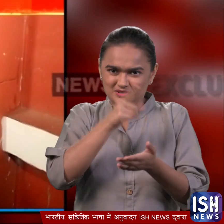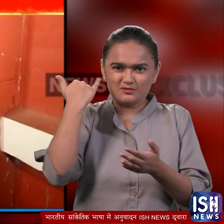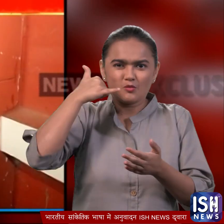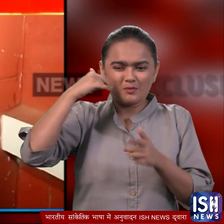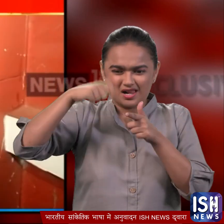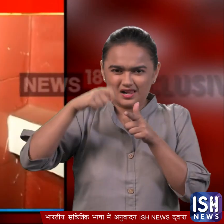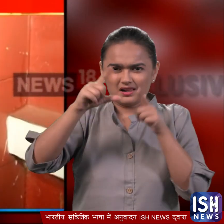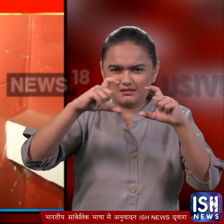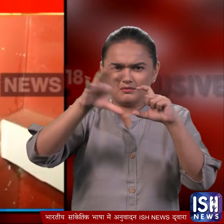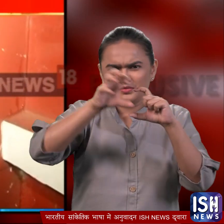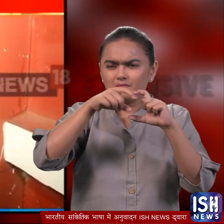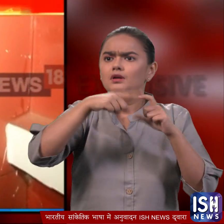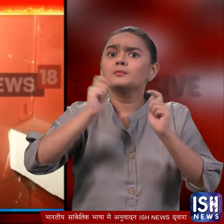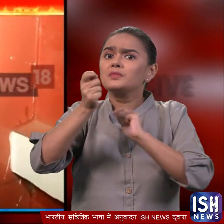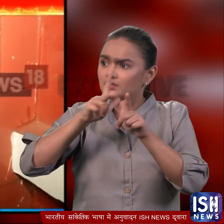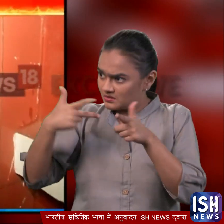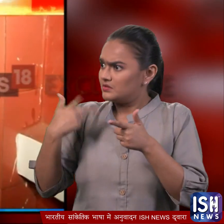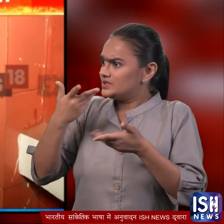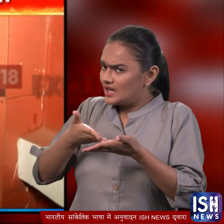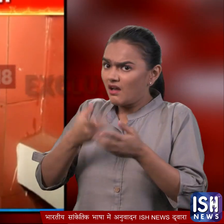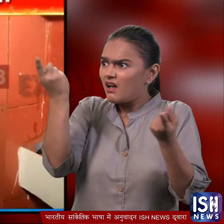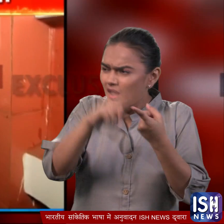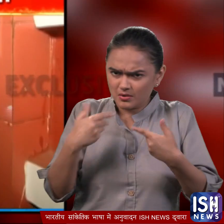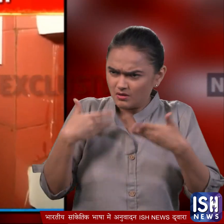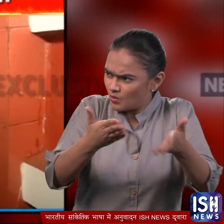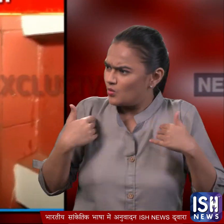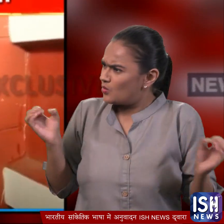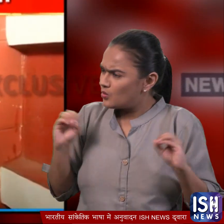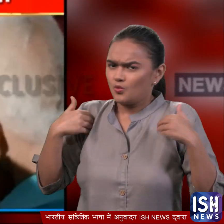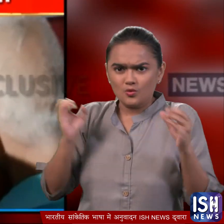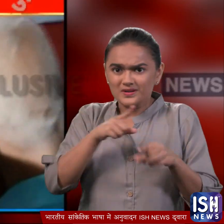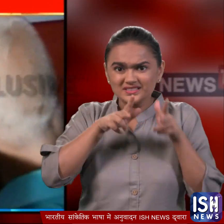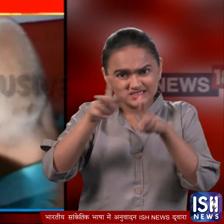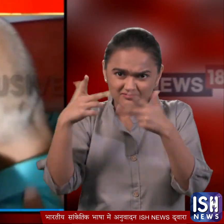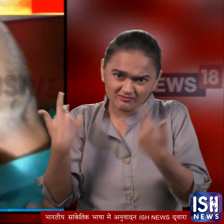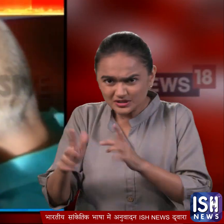मिश्रा अपने मोबाइल में कई वीडियो मीडिया को दिखाकर ये कहते रहे हैं कि घटना के वक्त वो मौके पर